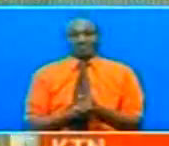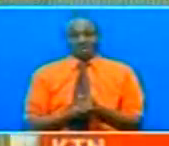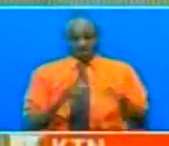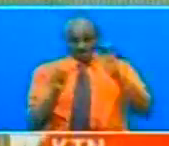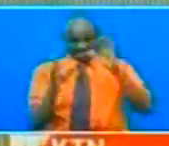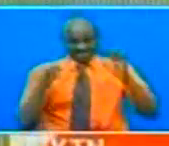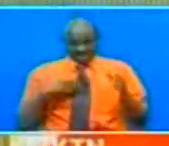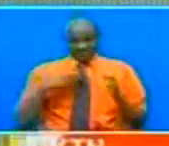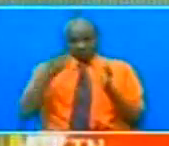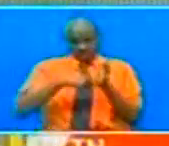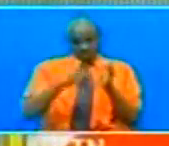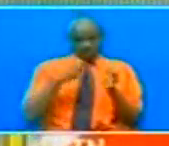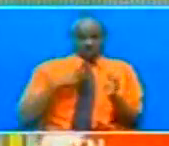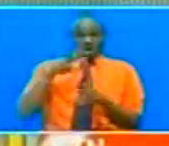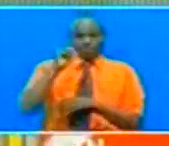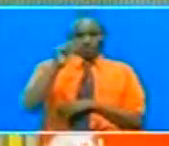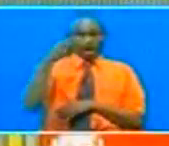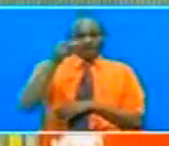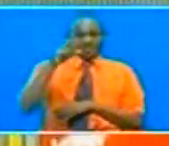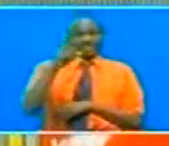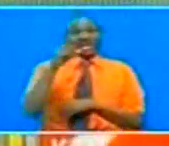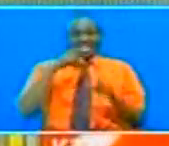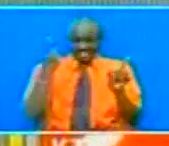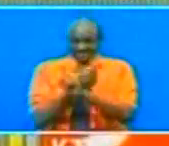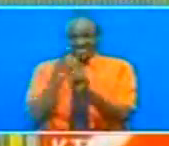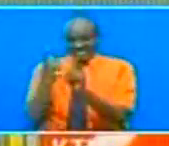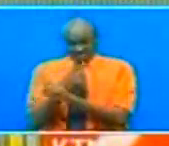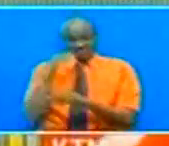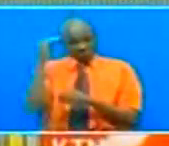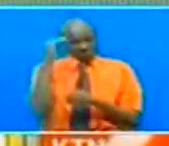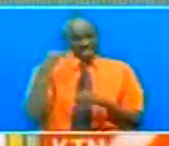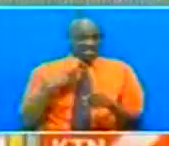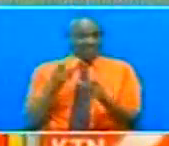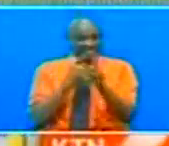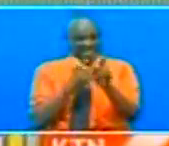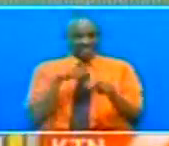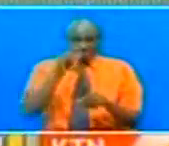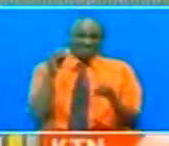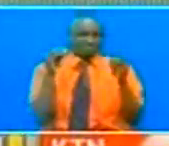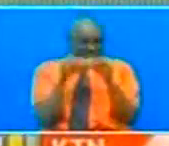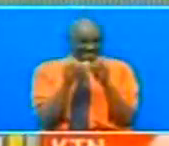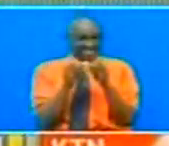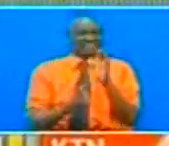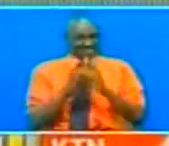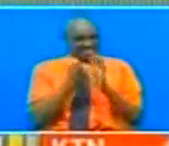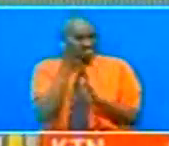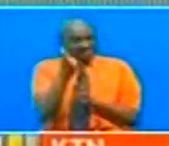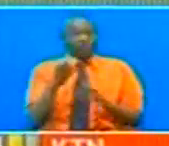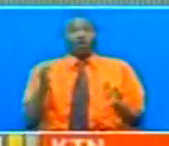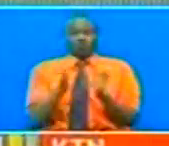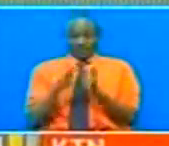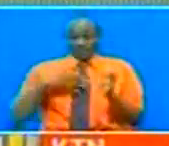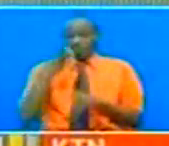Waziri wa viwanda Adan Mohamed na viongozi wakuu katika kaunti ya Mandera wamefanya mkutano wa hadhara na wakazi wa mji